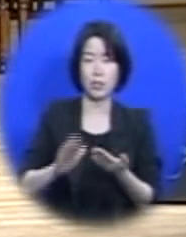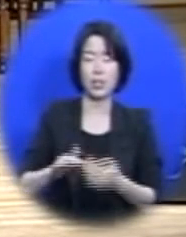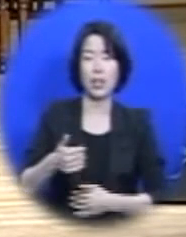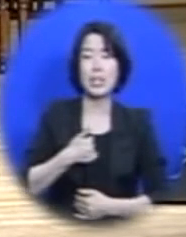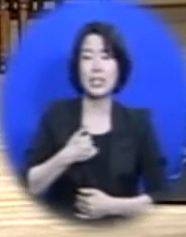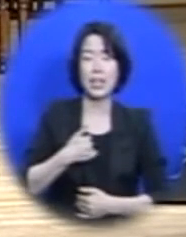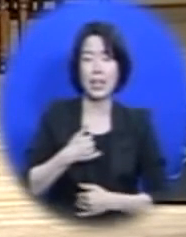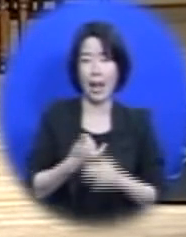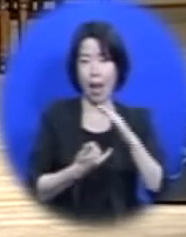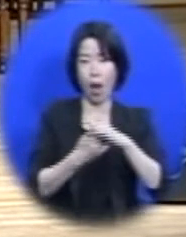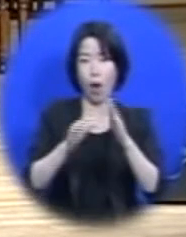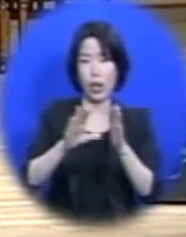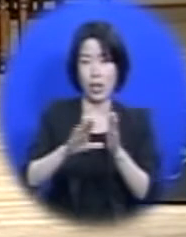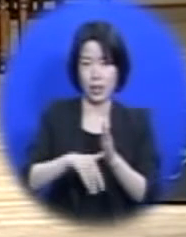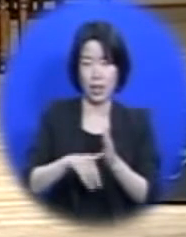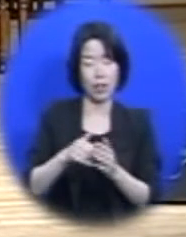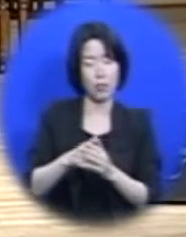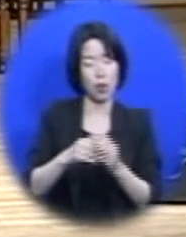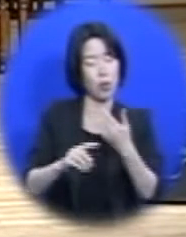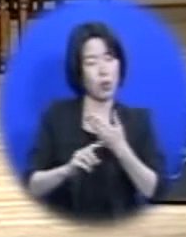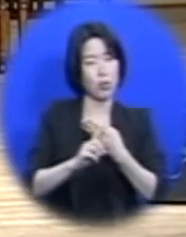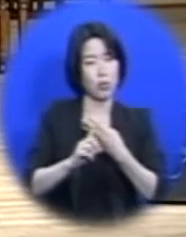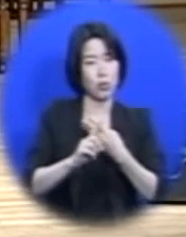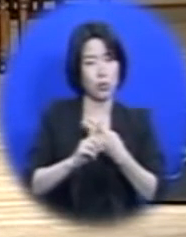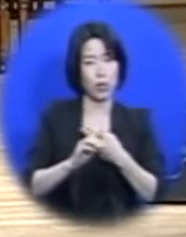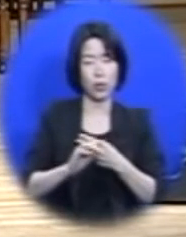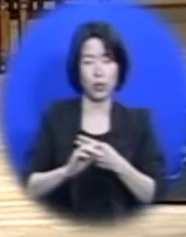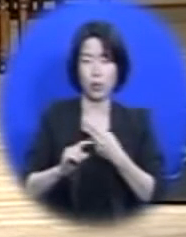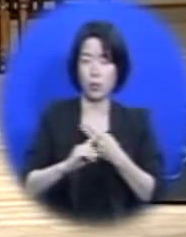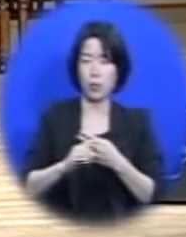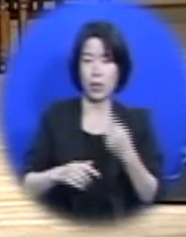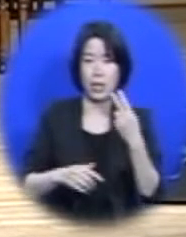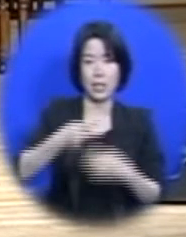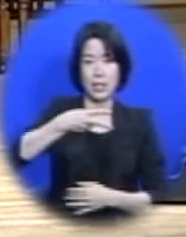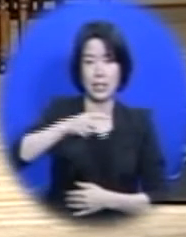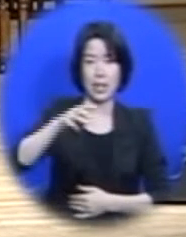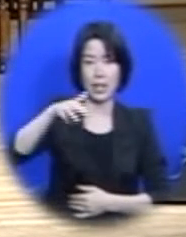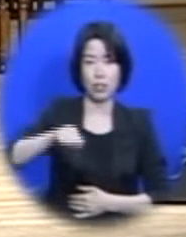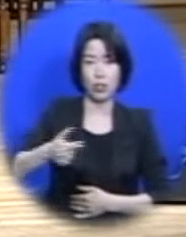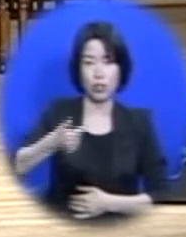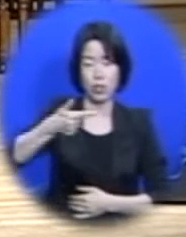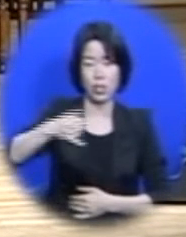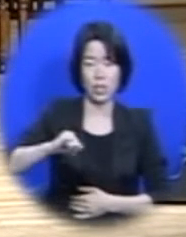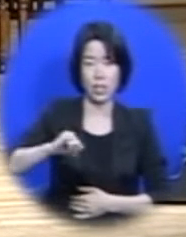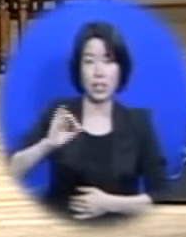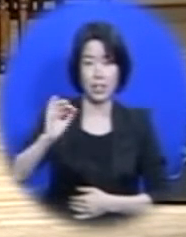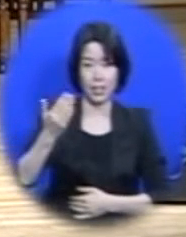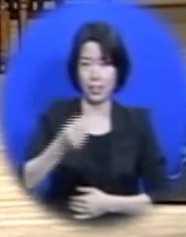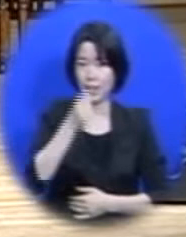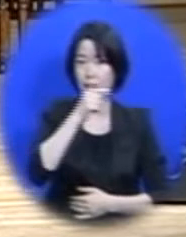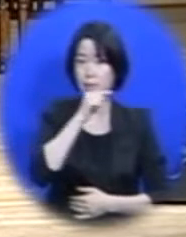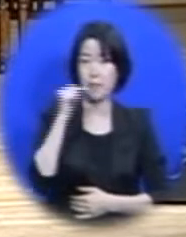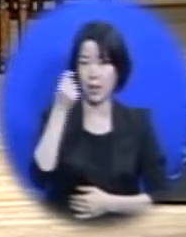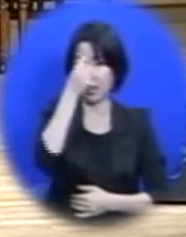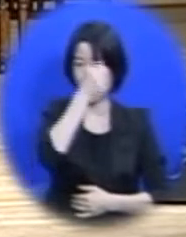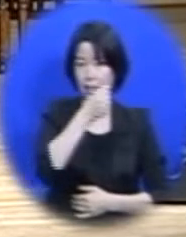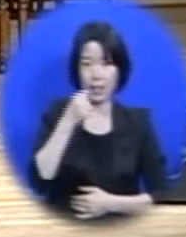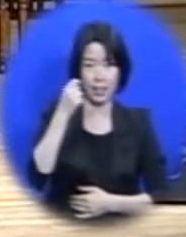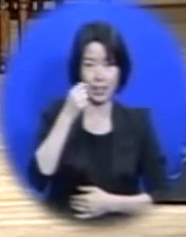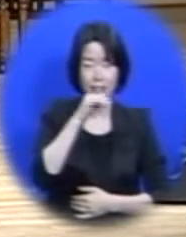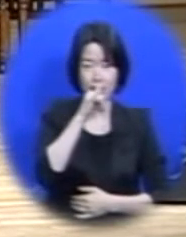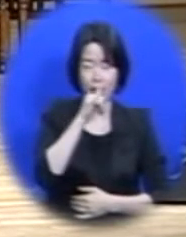어릴 때 이제 중학생이 되어서 사춘기가 되니까 여드름이 나는 거예요. 근데